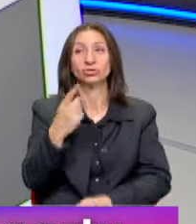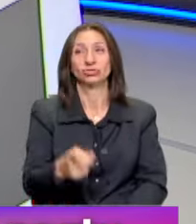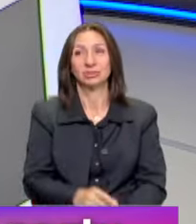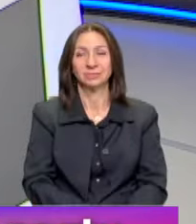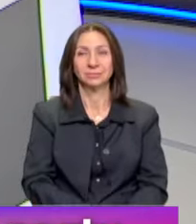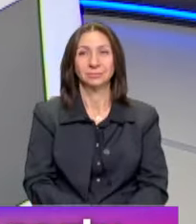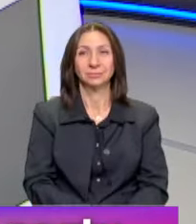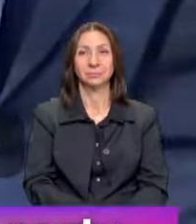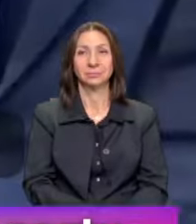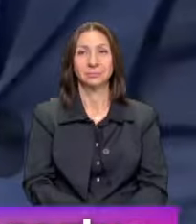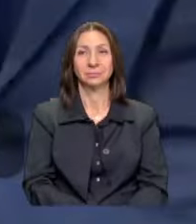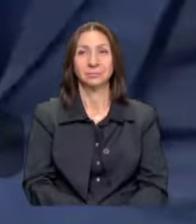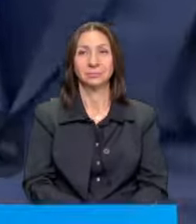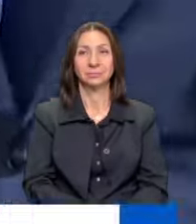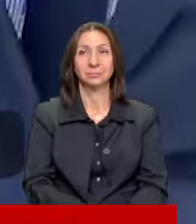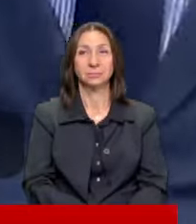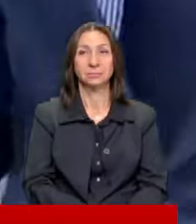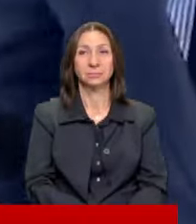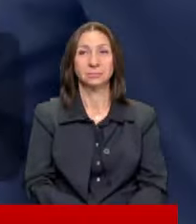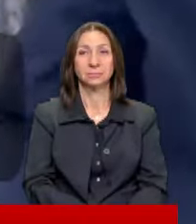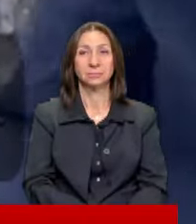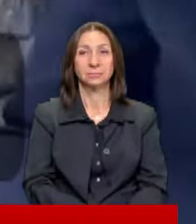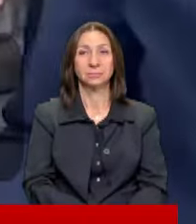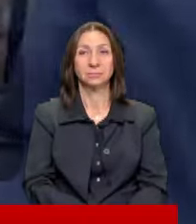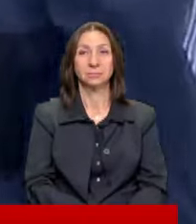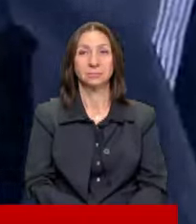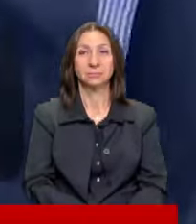diyeceğiz Kayseri H sayın